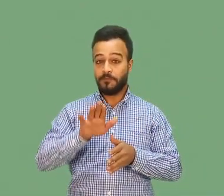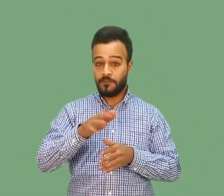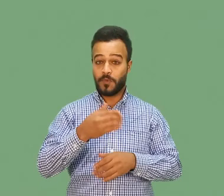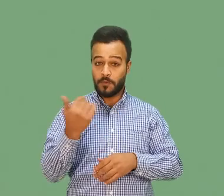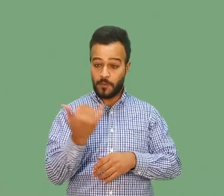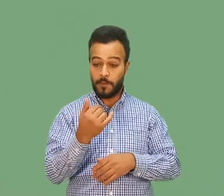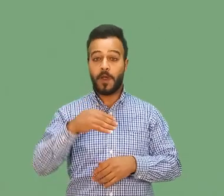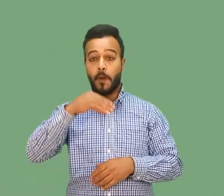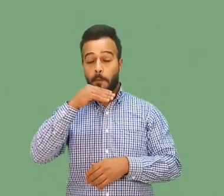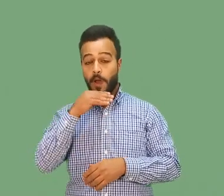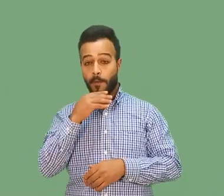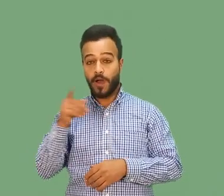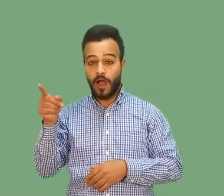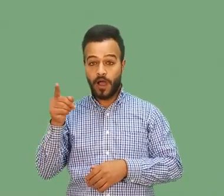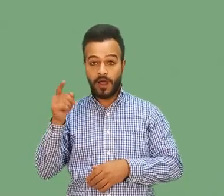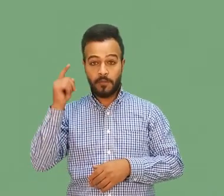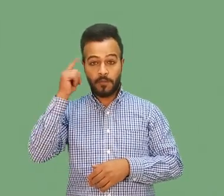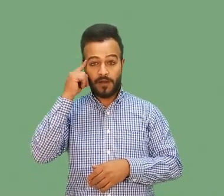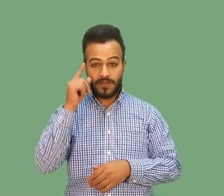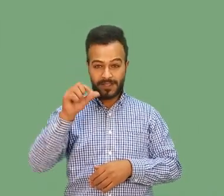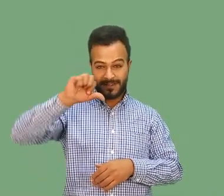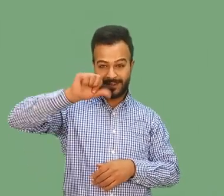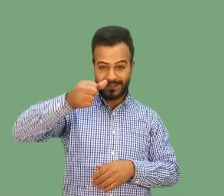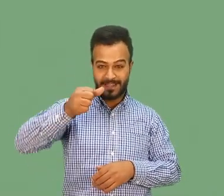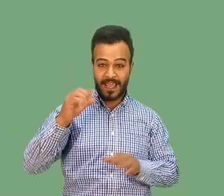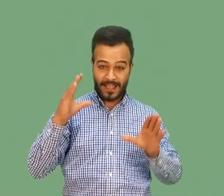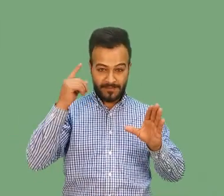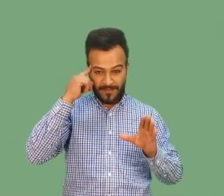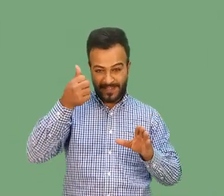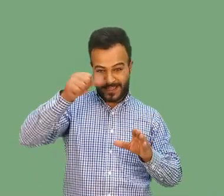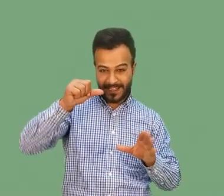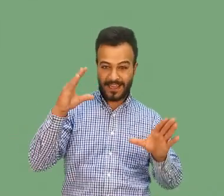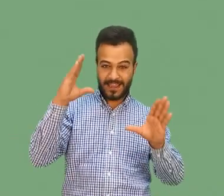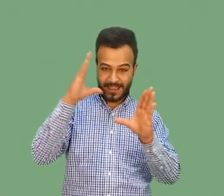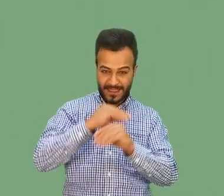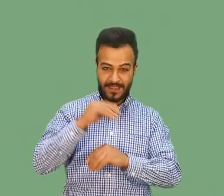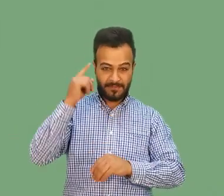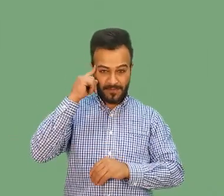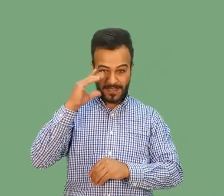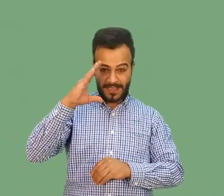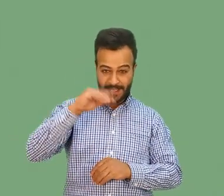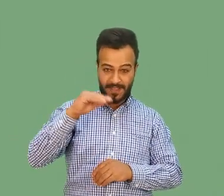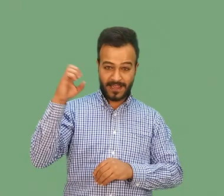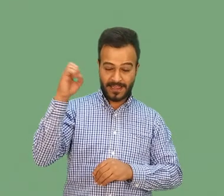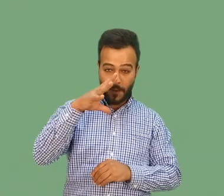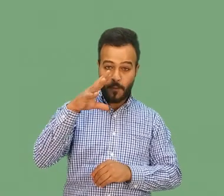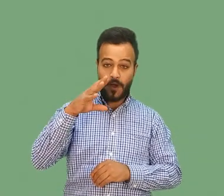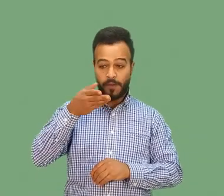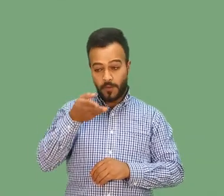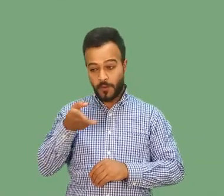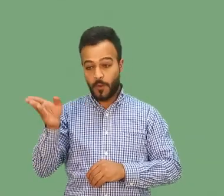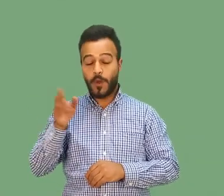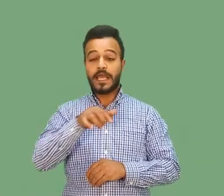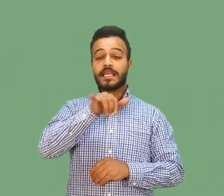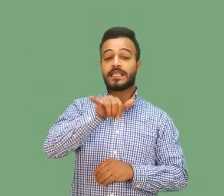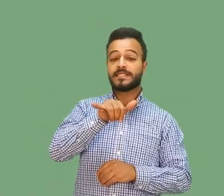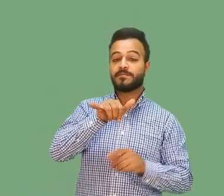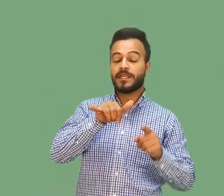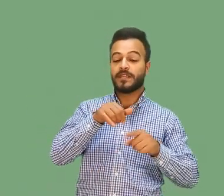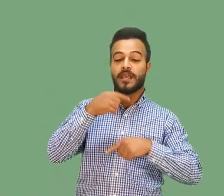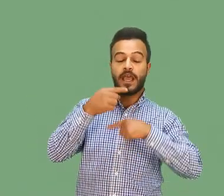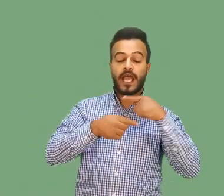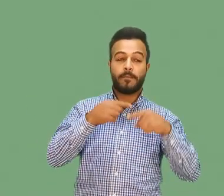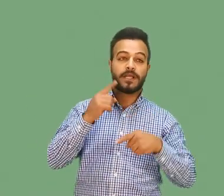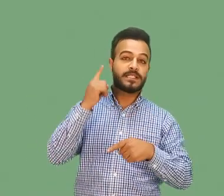وبينما أبوها يطفئ النور ويغادر الغرفة، كانت ياسمين